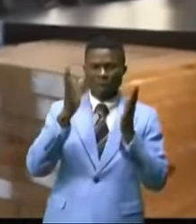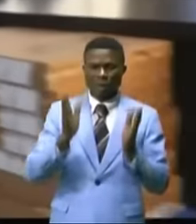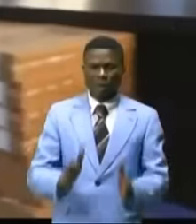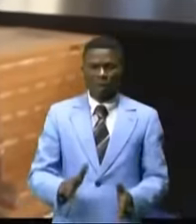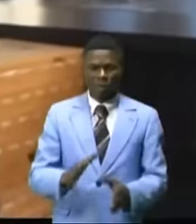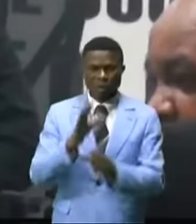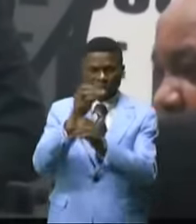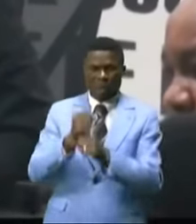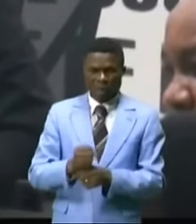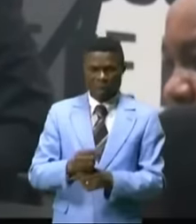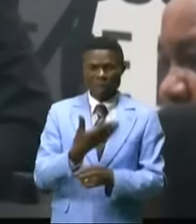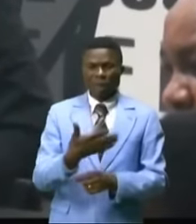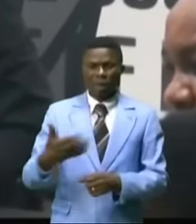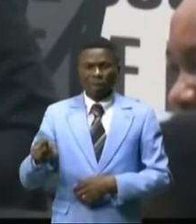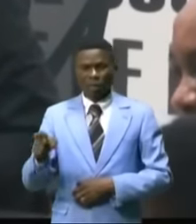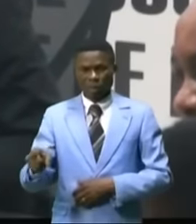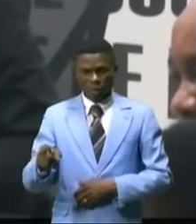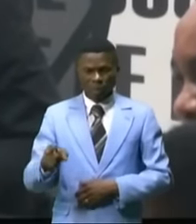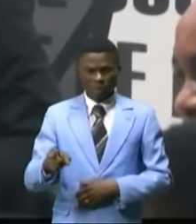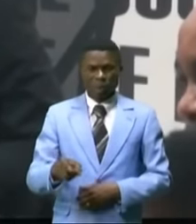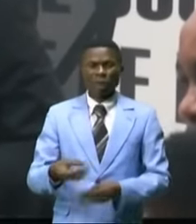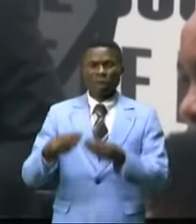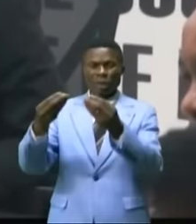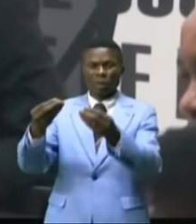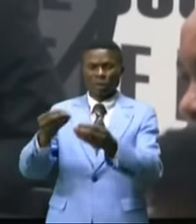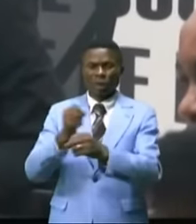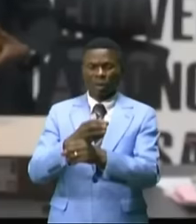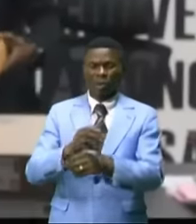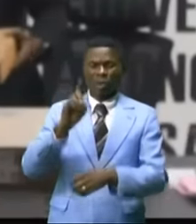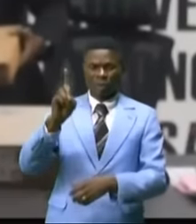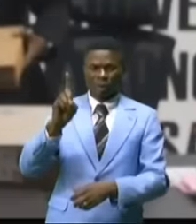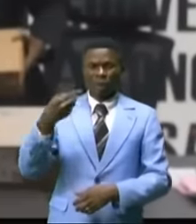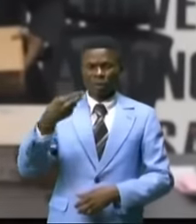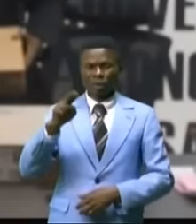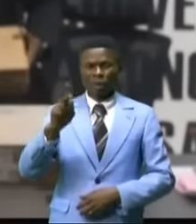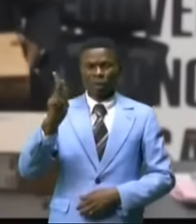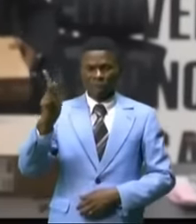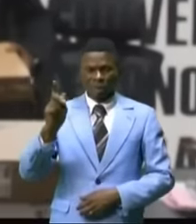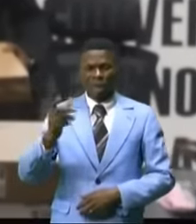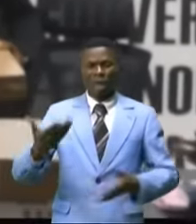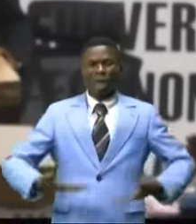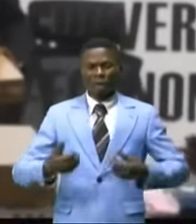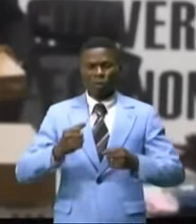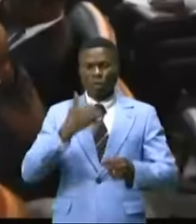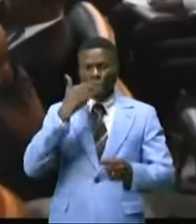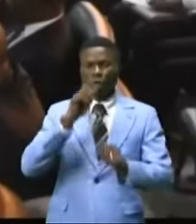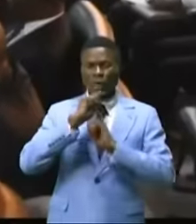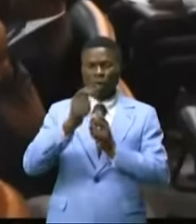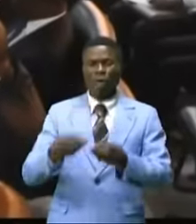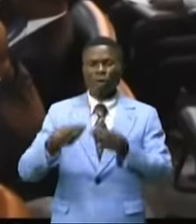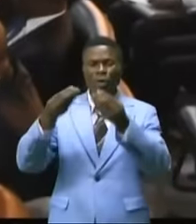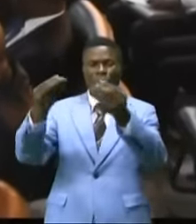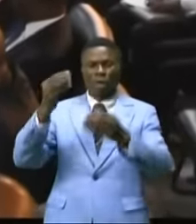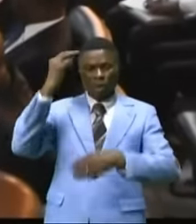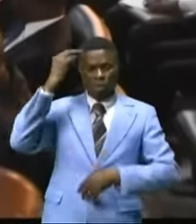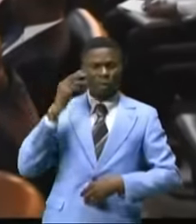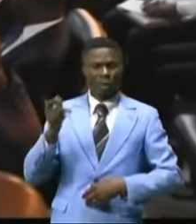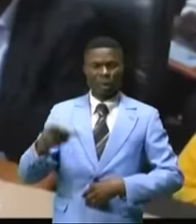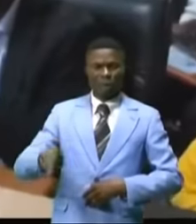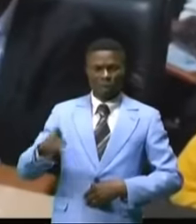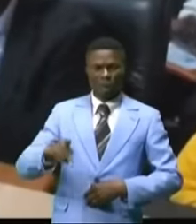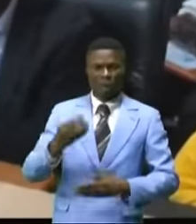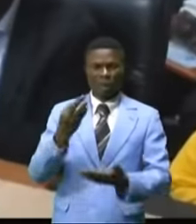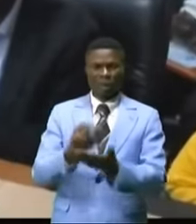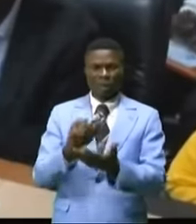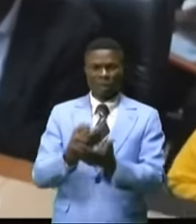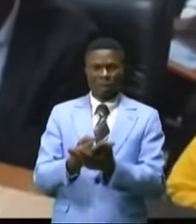a réceptionné ces matériels mis à la disposition de la DGRK, a salué ces gestes avant de les transmettre au ministre provincial de